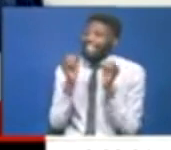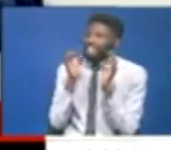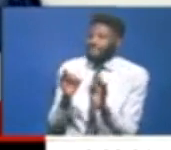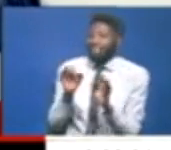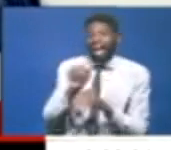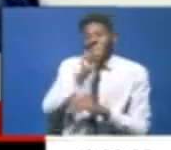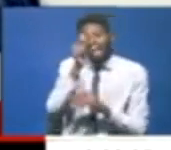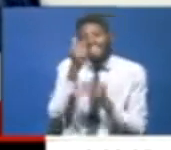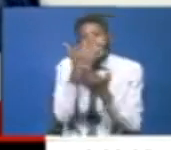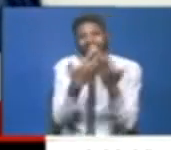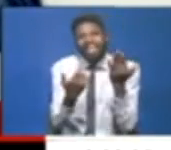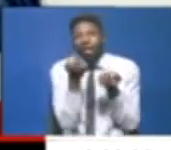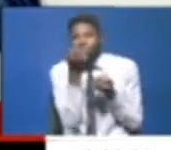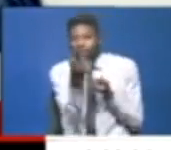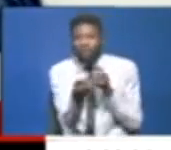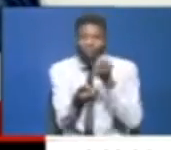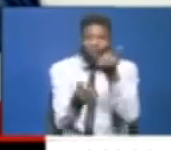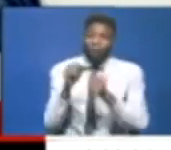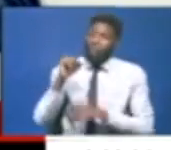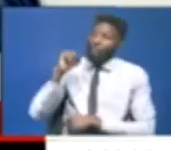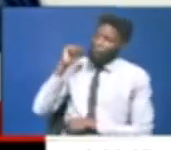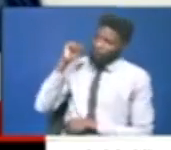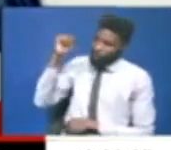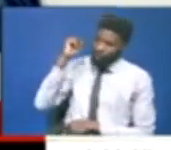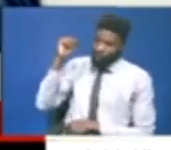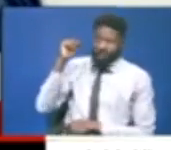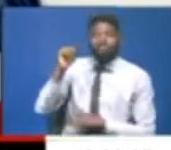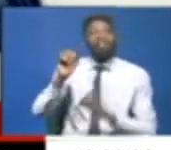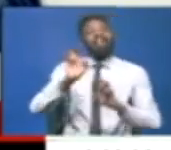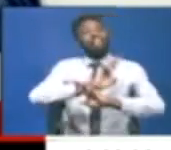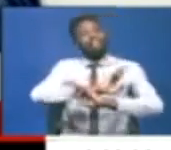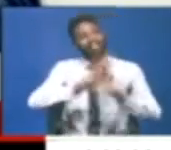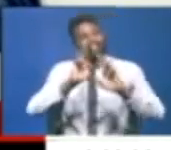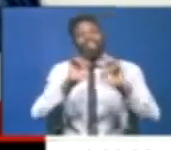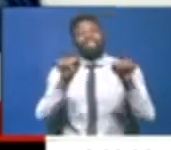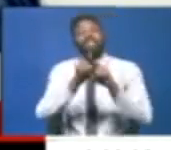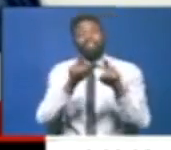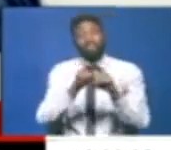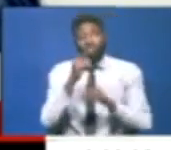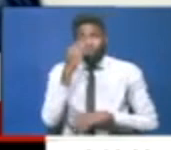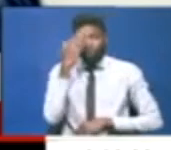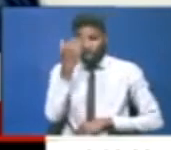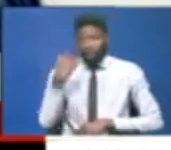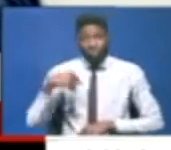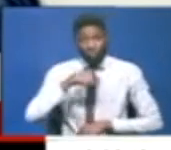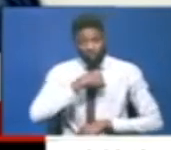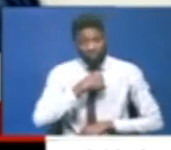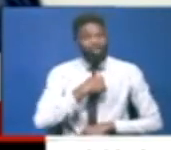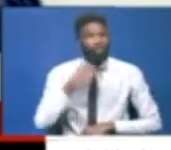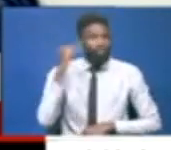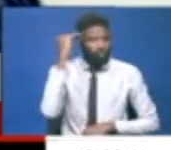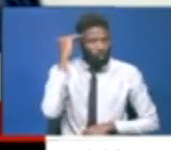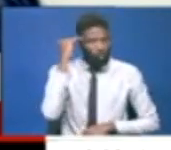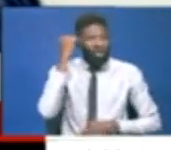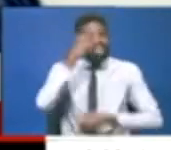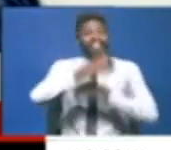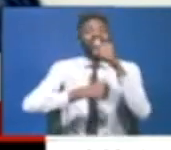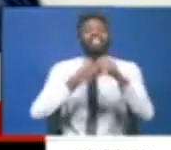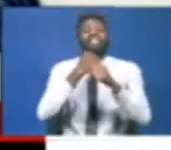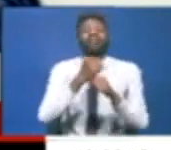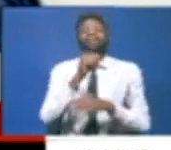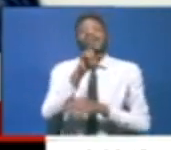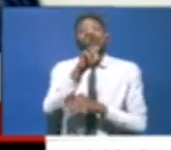madogo madogo na ya kisiasa yapo tayari pia. Maanake tunafahamu kwamba mwaka wa 2017, baada